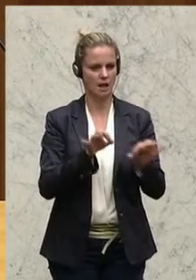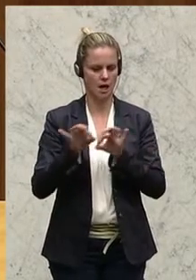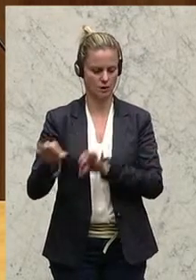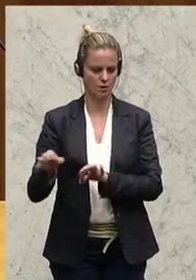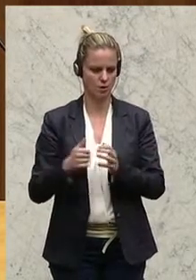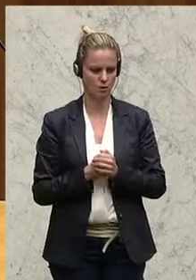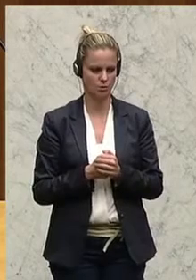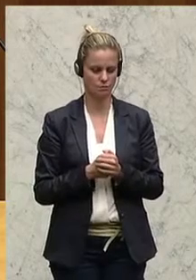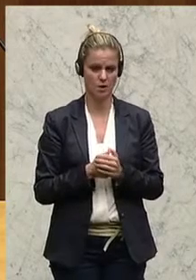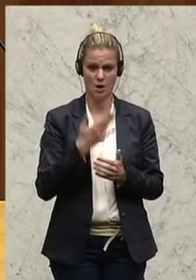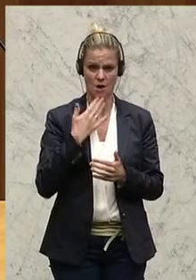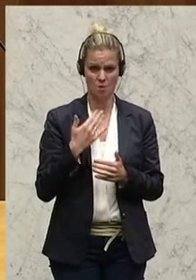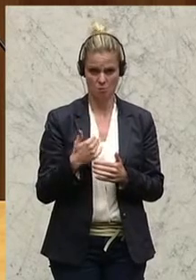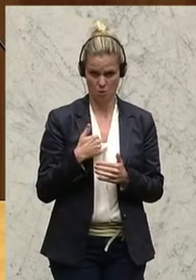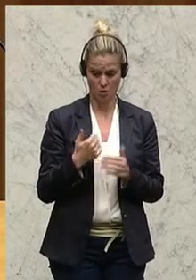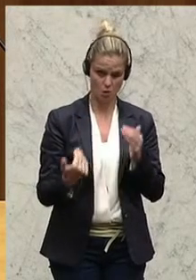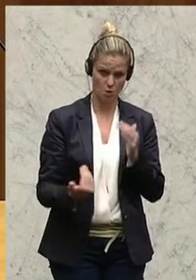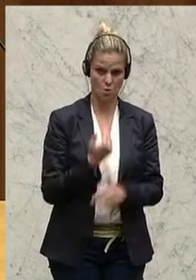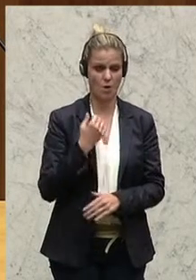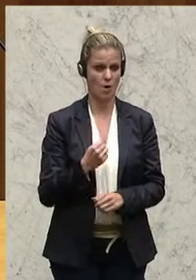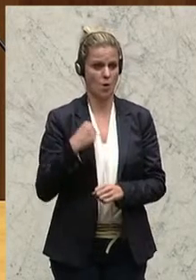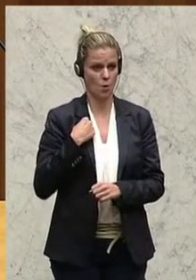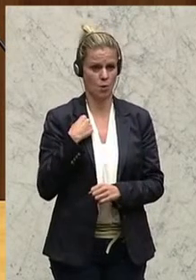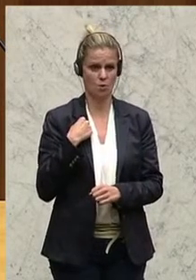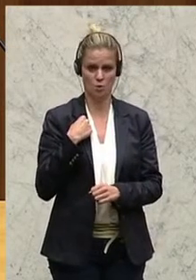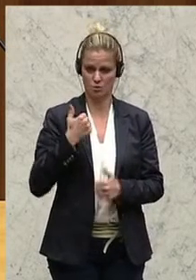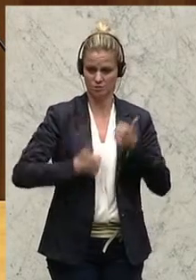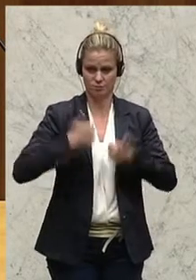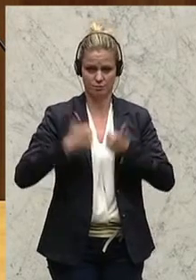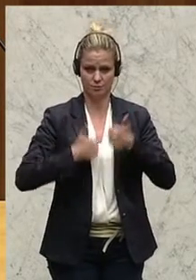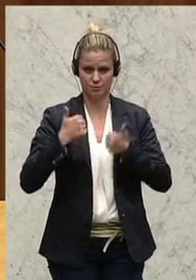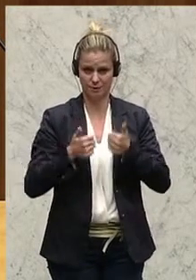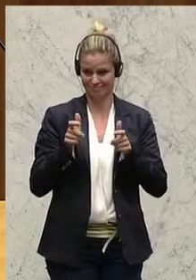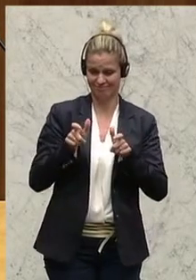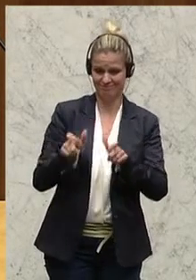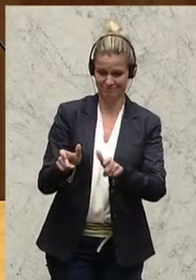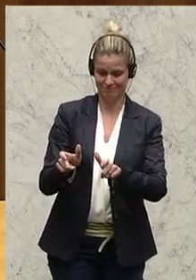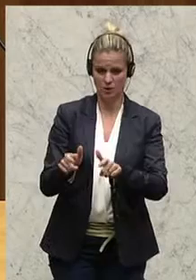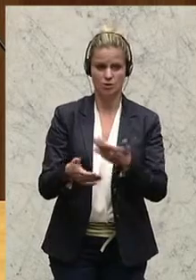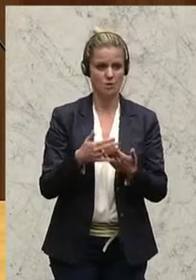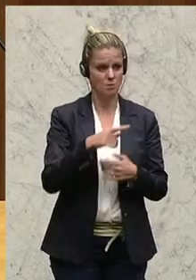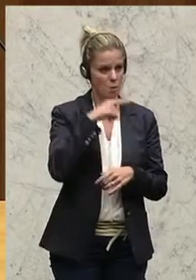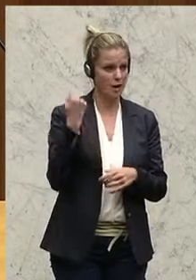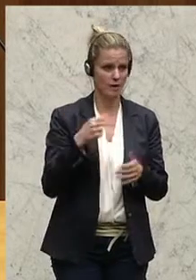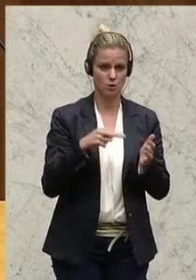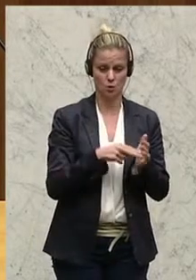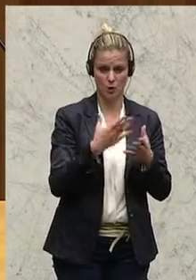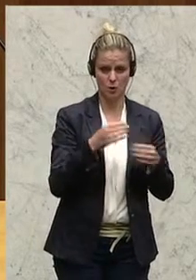neuen Rüstungswettlauf in Europa verhindern und Lösungen auch für die Ukraine und Syrien finden, dann